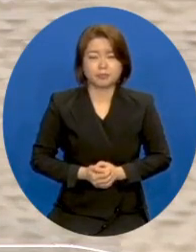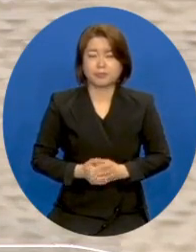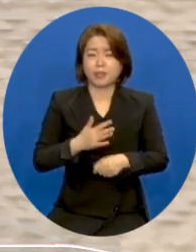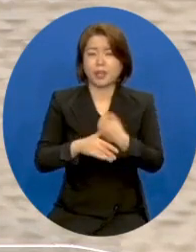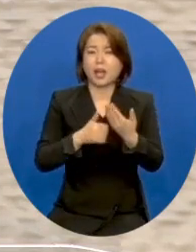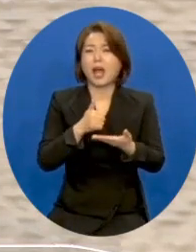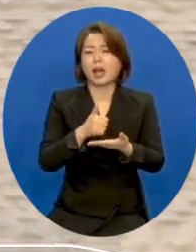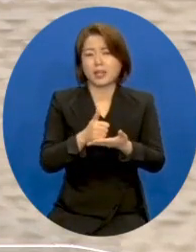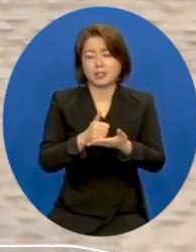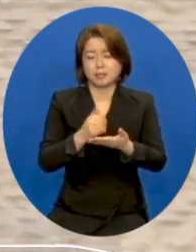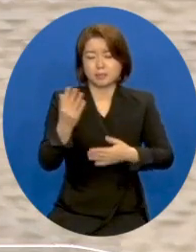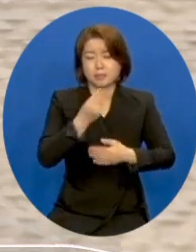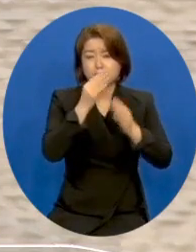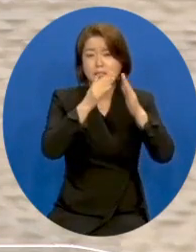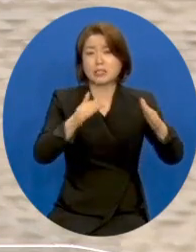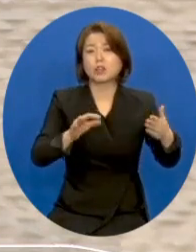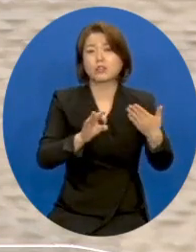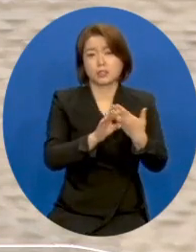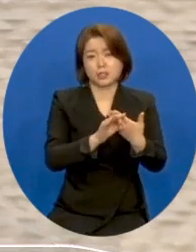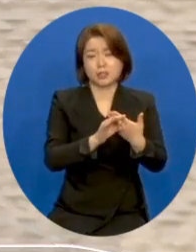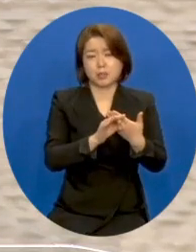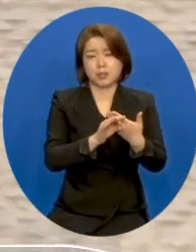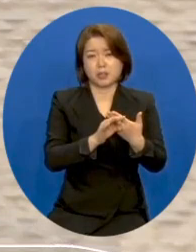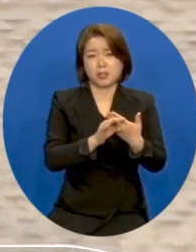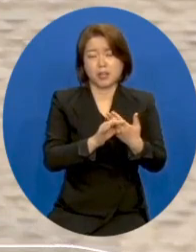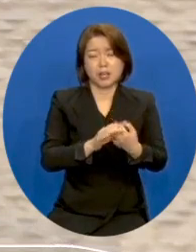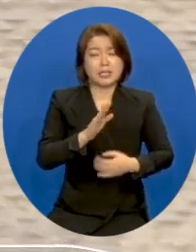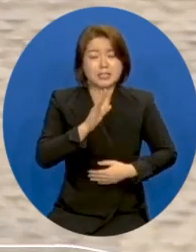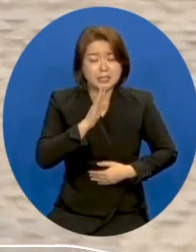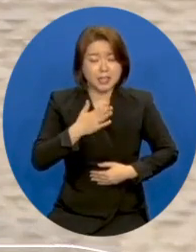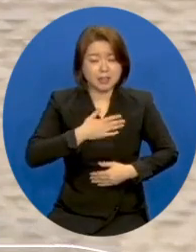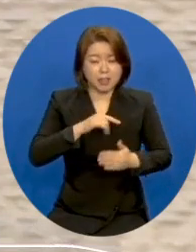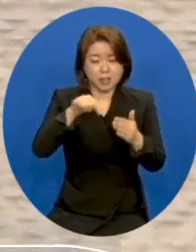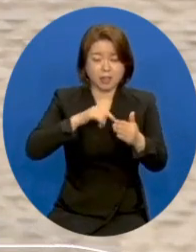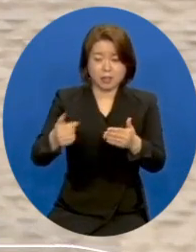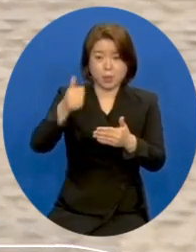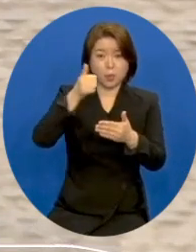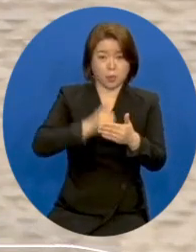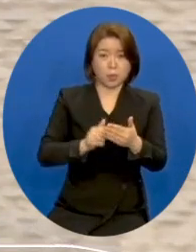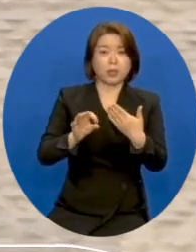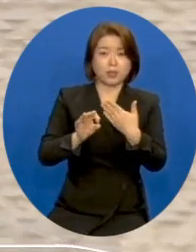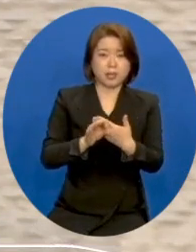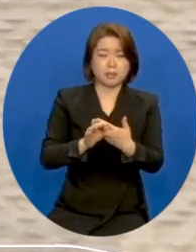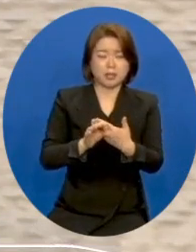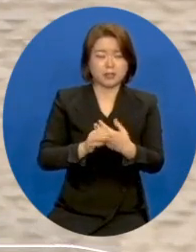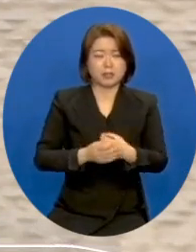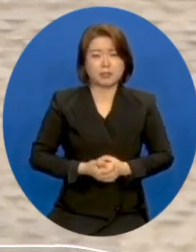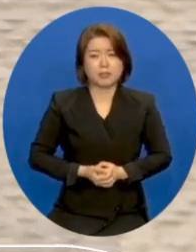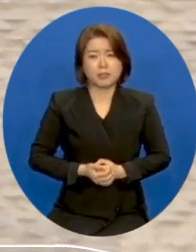하나님의 성전이라면, 그래서 하나님이 정말 우리 안에 거하신다면